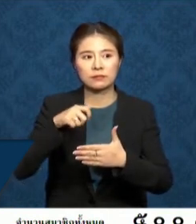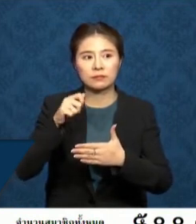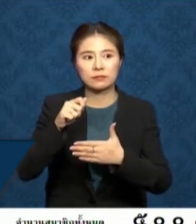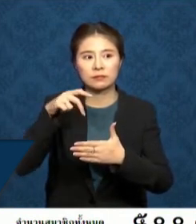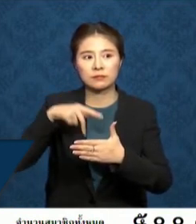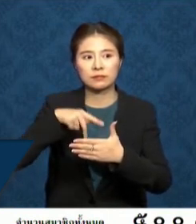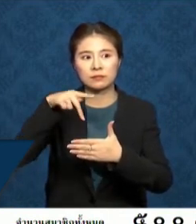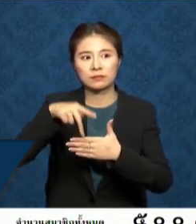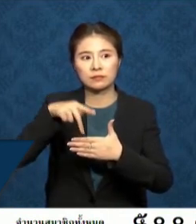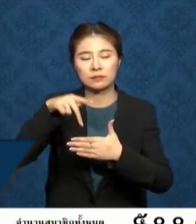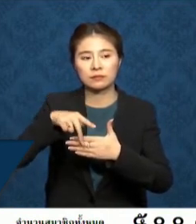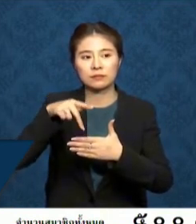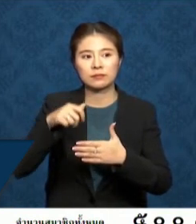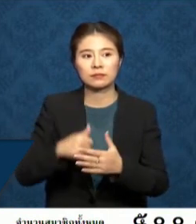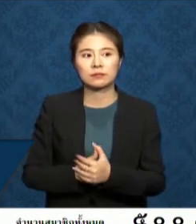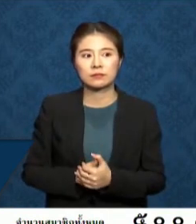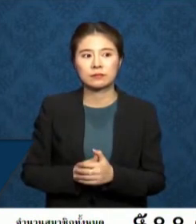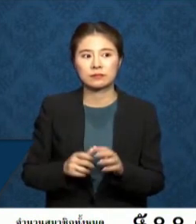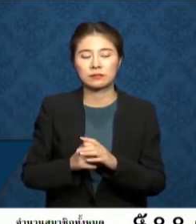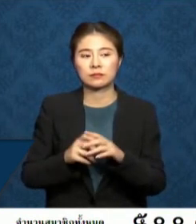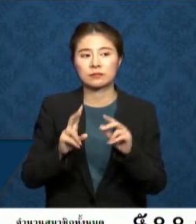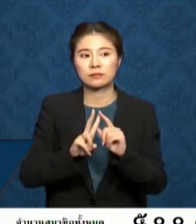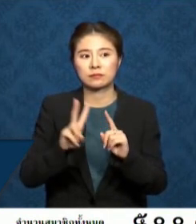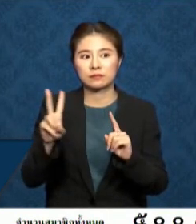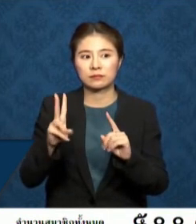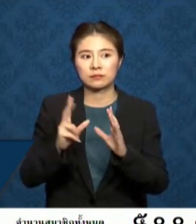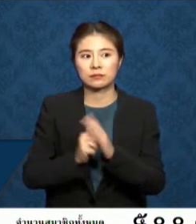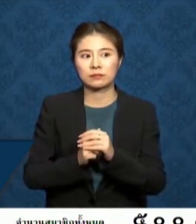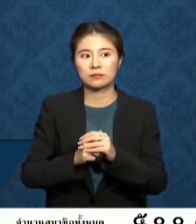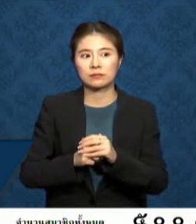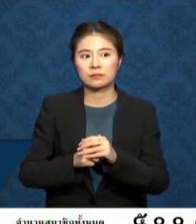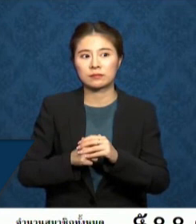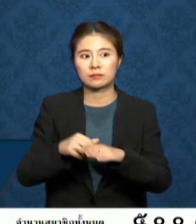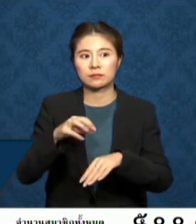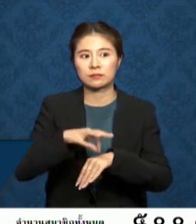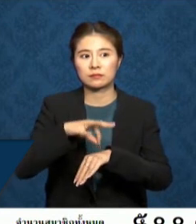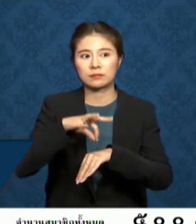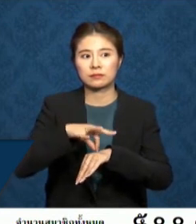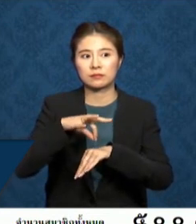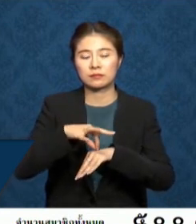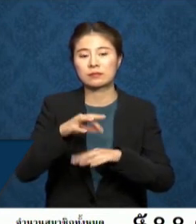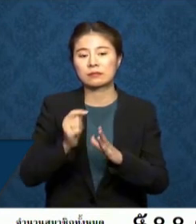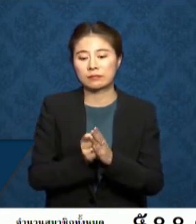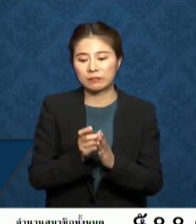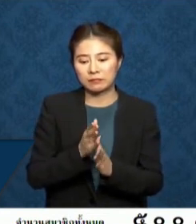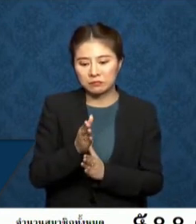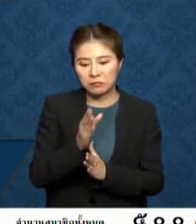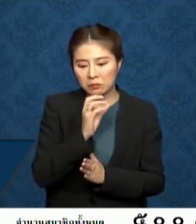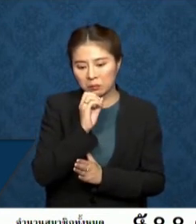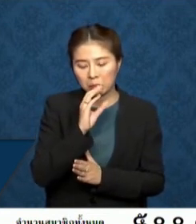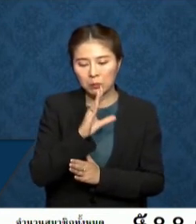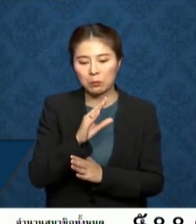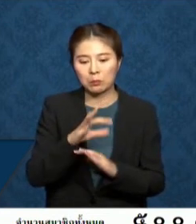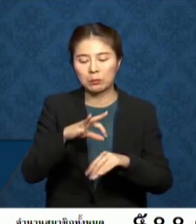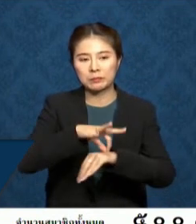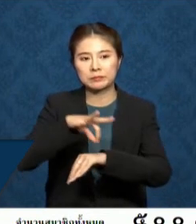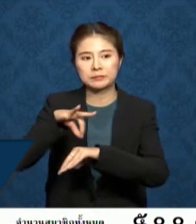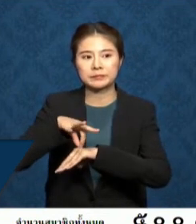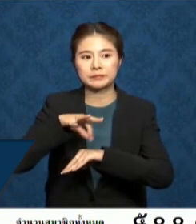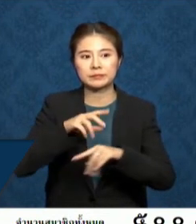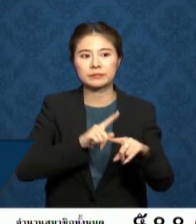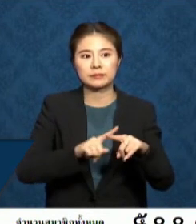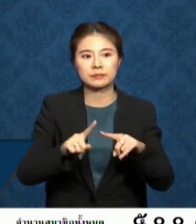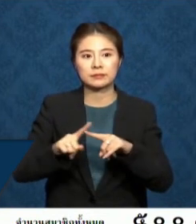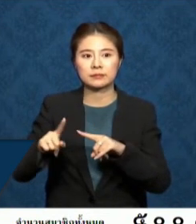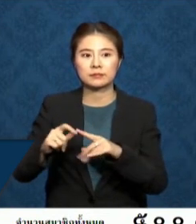ฒนาระบบดิจิทัลเพื่อ นำทางท่องเที่ยวอัจฉริยะ Intelligent Travel Guide นะครับดูผิวเผินนะครับในเอกสาร